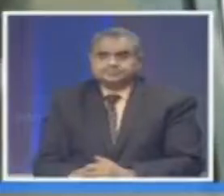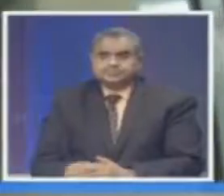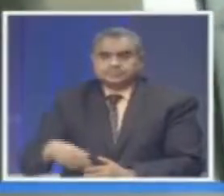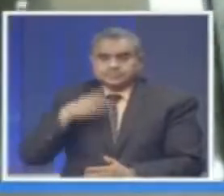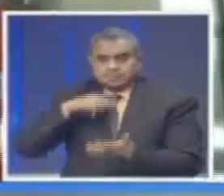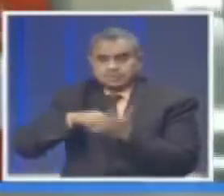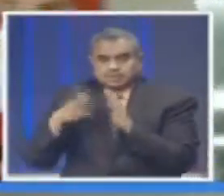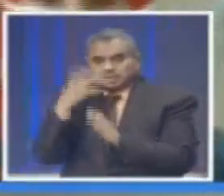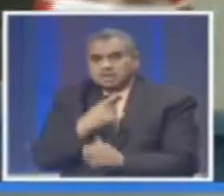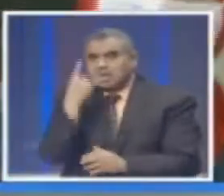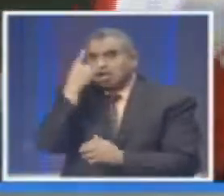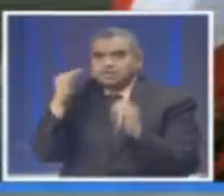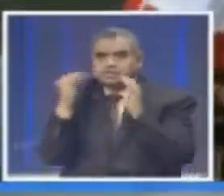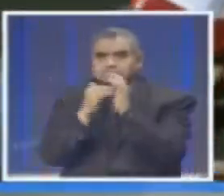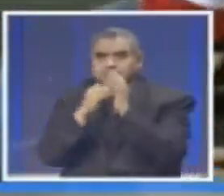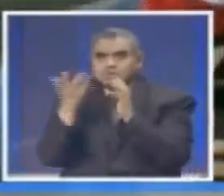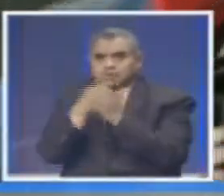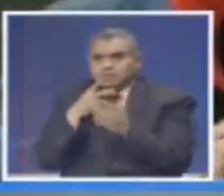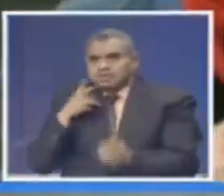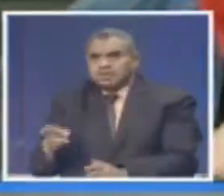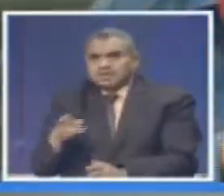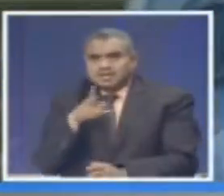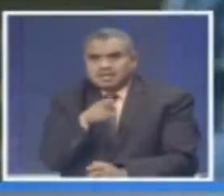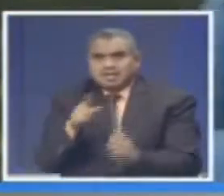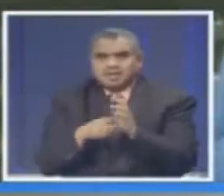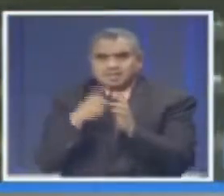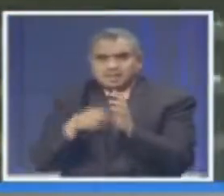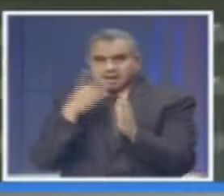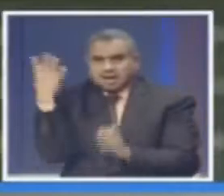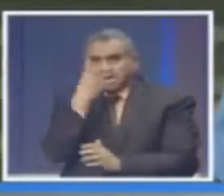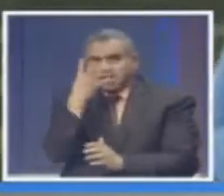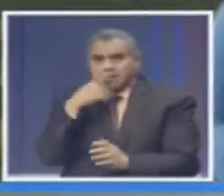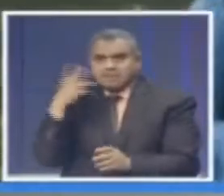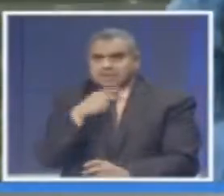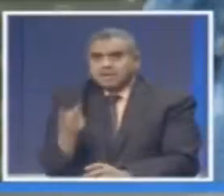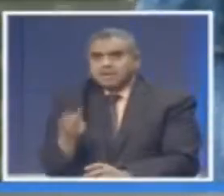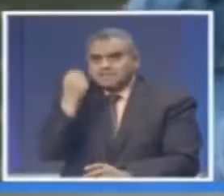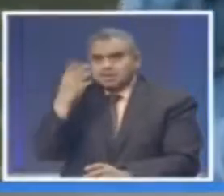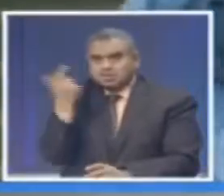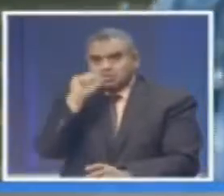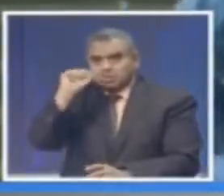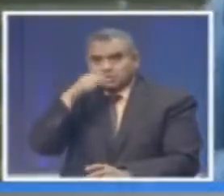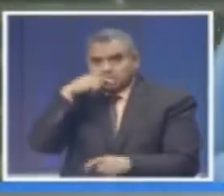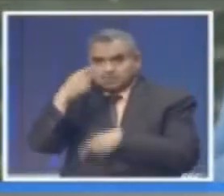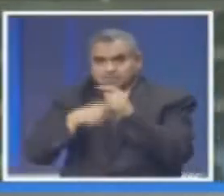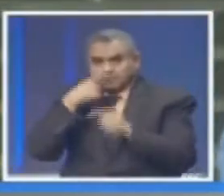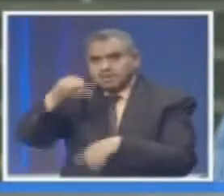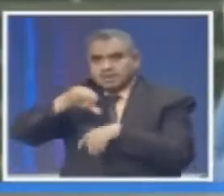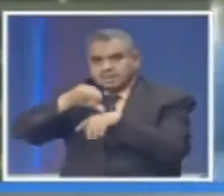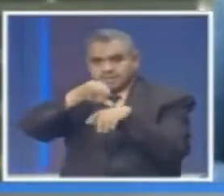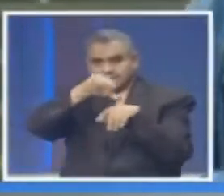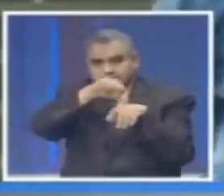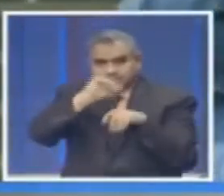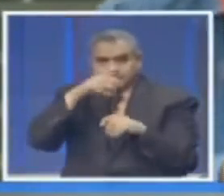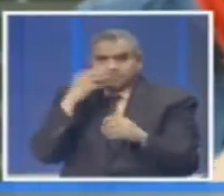رغم مرور 10 أيام فقط على افتتاح محطات المرحلة الرابعة من الخط الثالث لمترو الأنفاق، إلا أن تلك المحطات تشهد